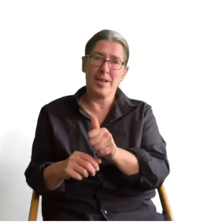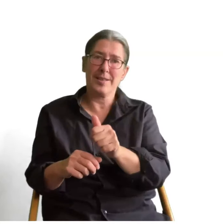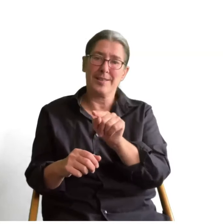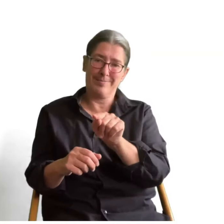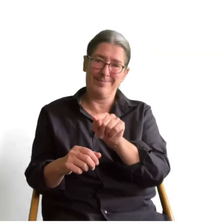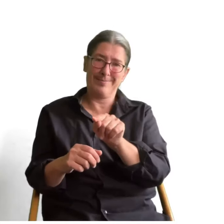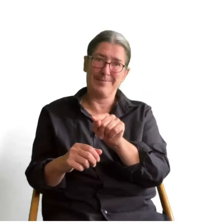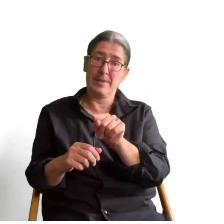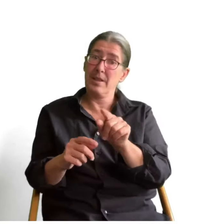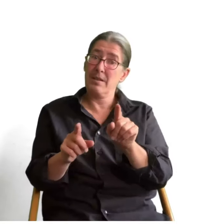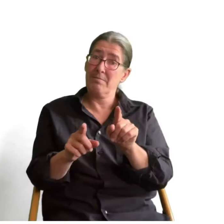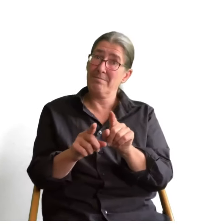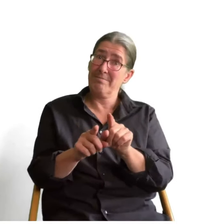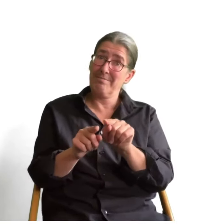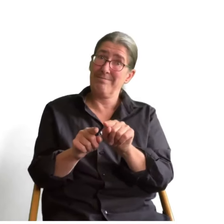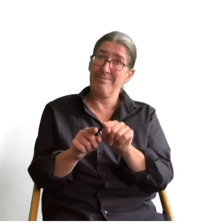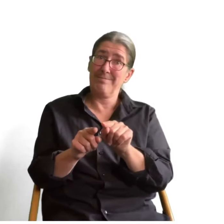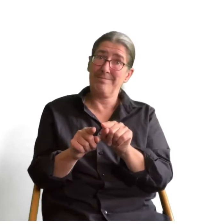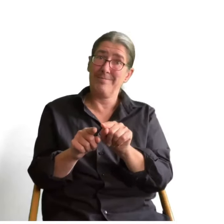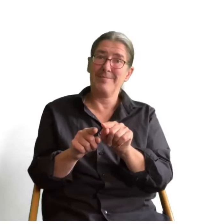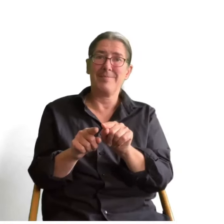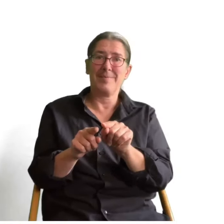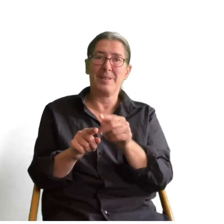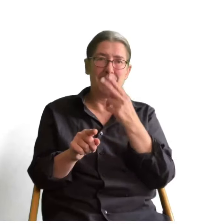Hundertstel, wie sehen die nun